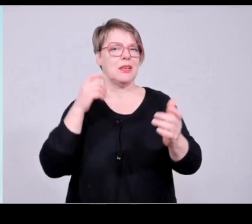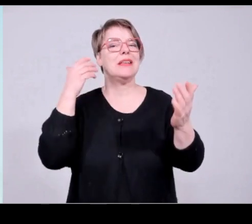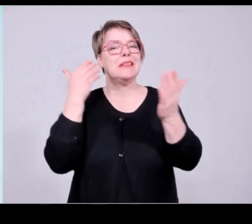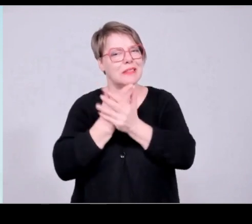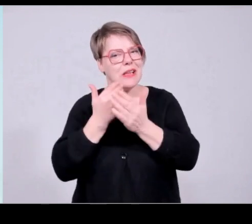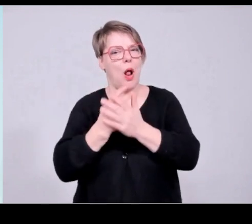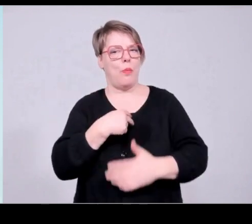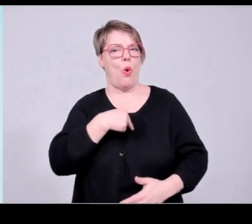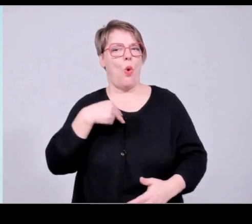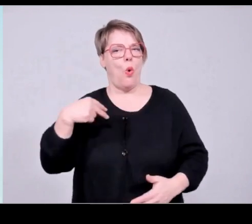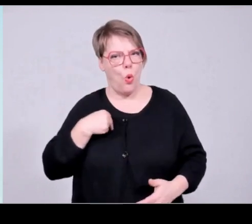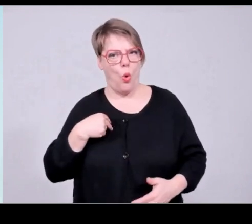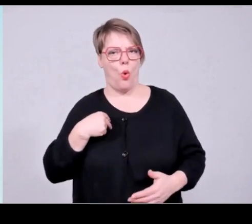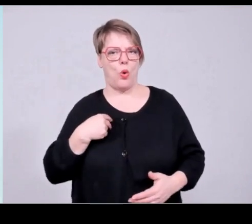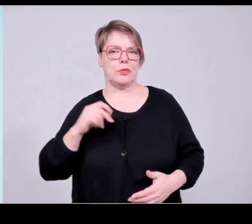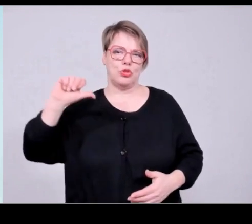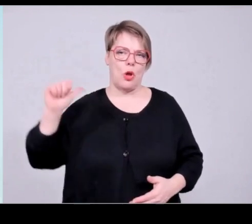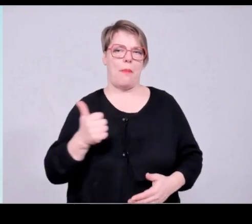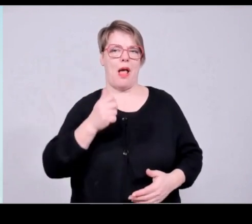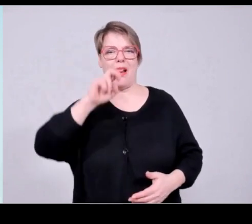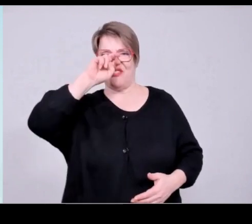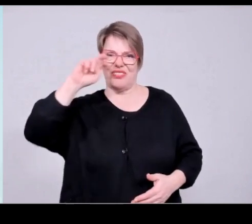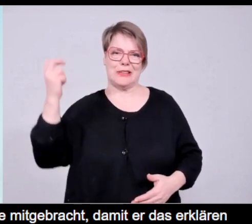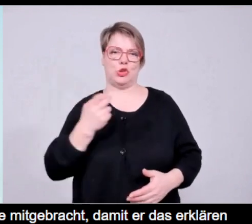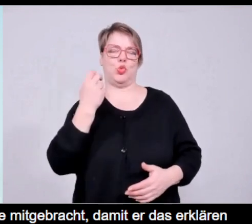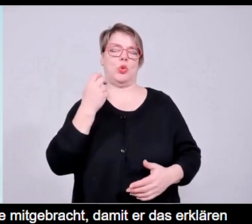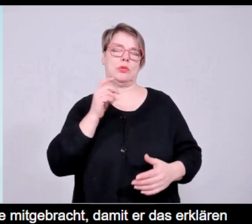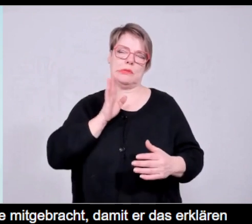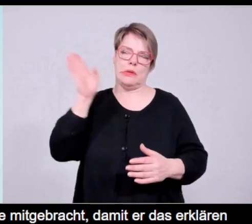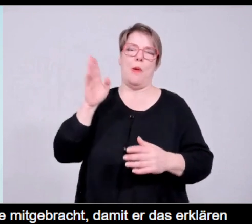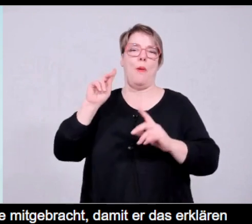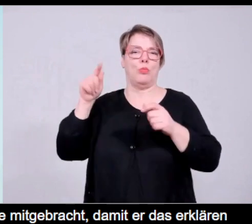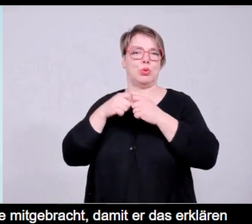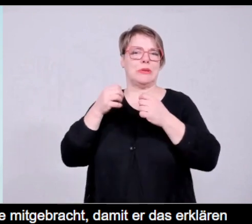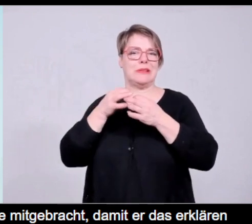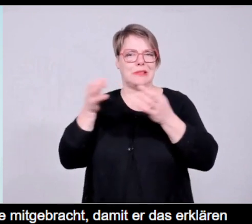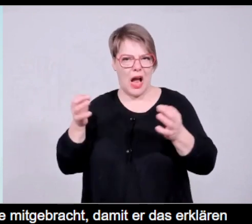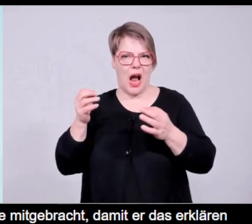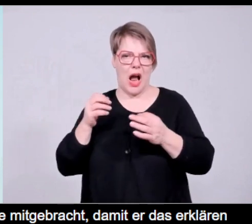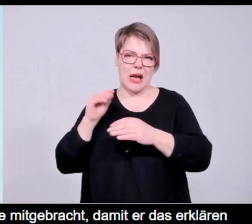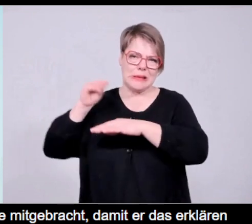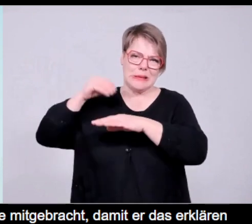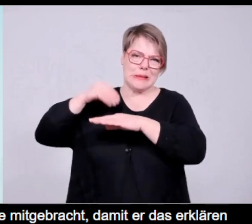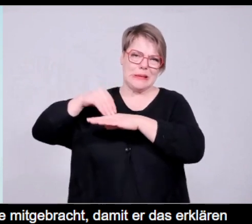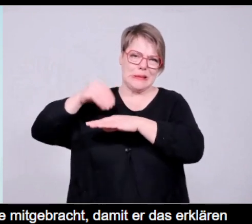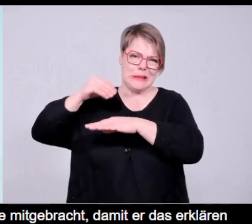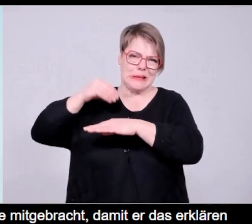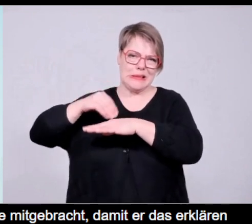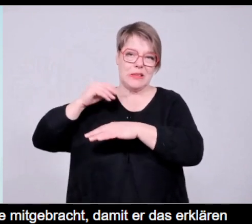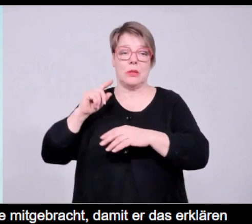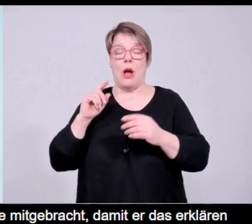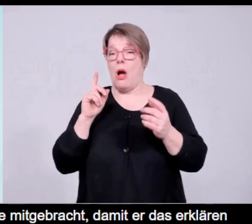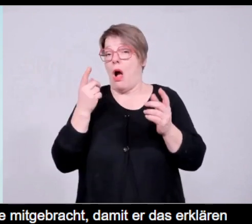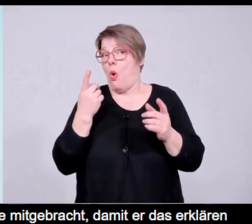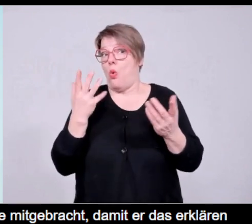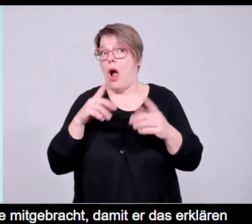anderen einig, dass das sinnvoll und richtig ist, inklusive der Bundesregierung selber. Nur der Bundestag steht da im Weg, also